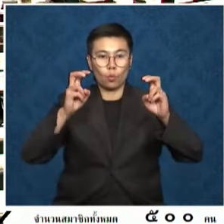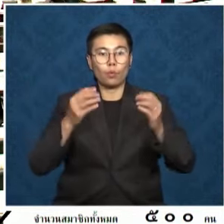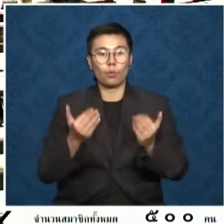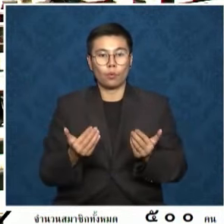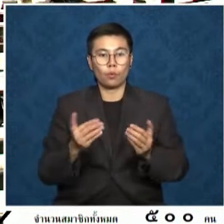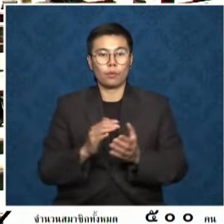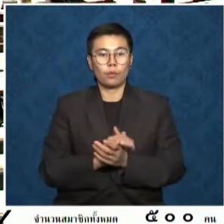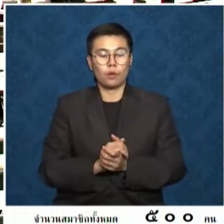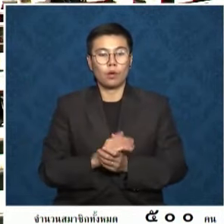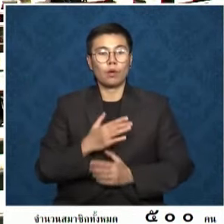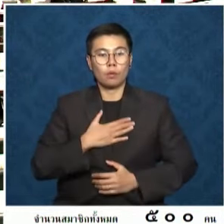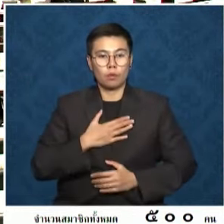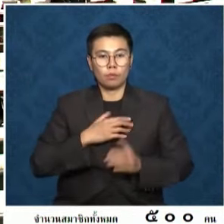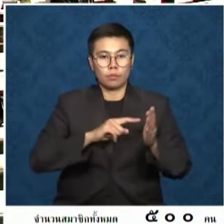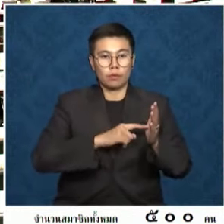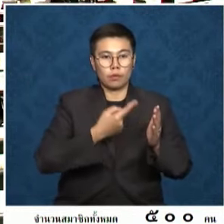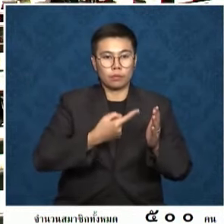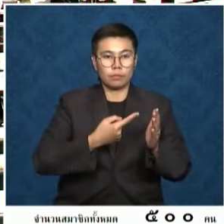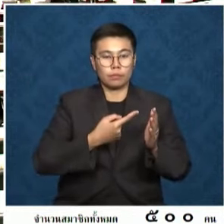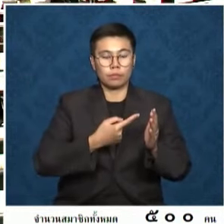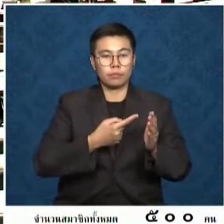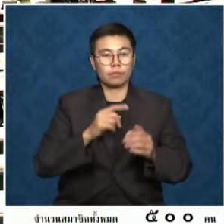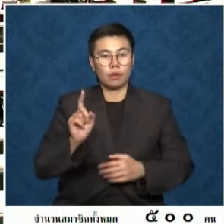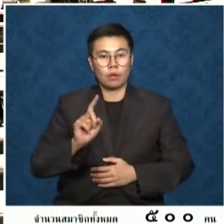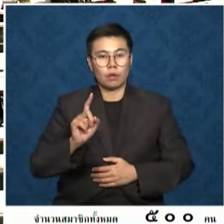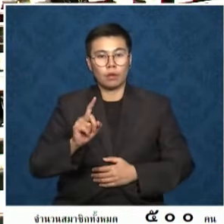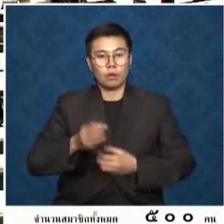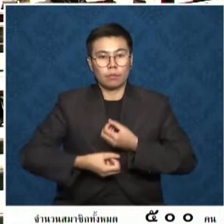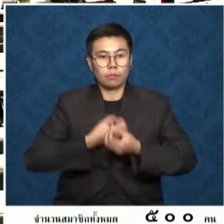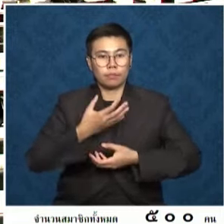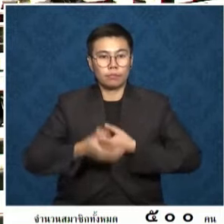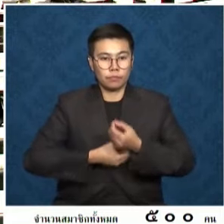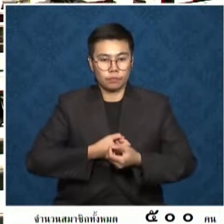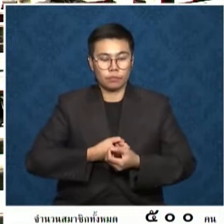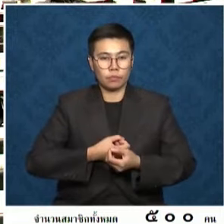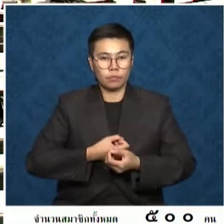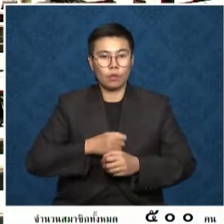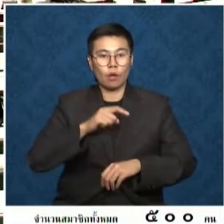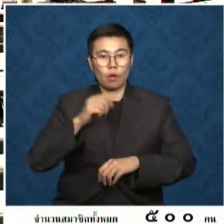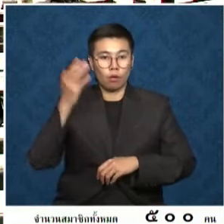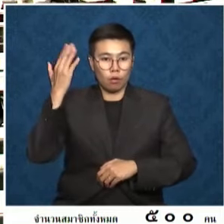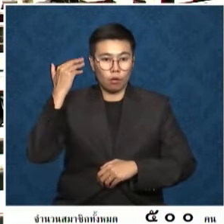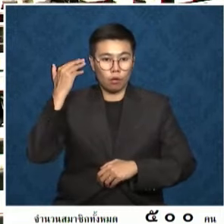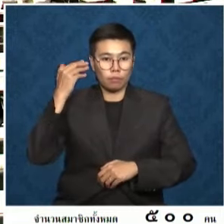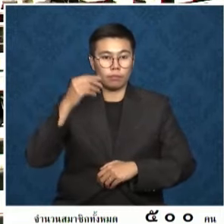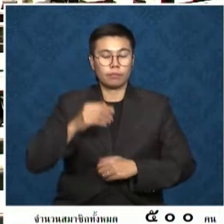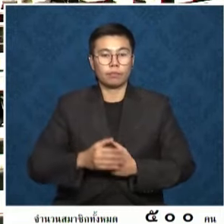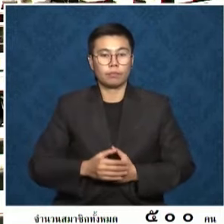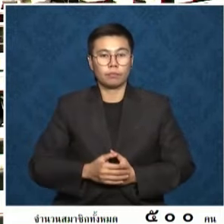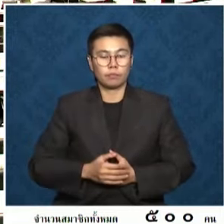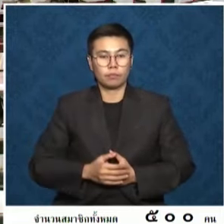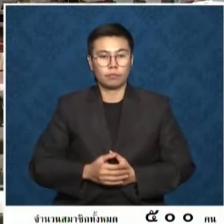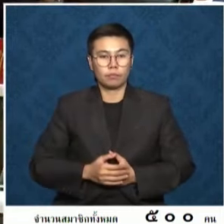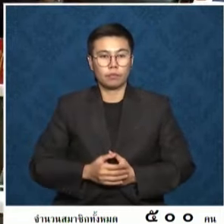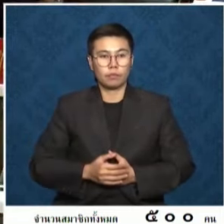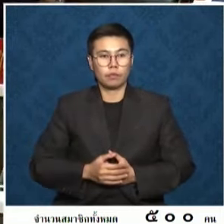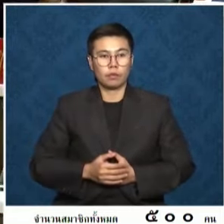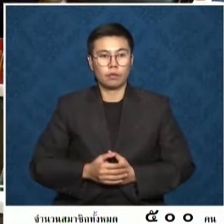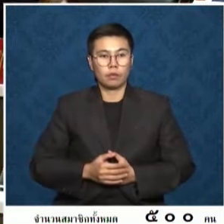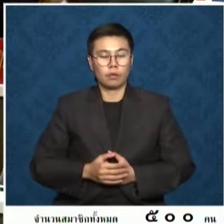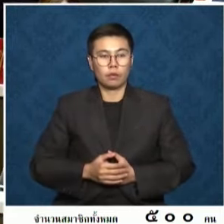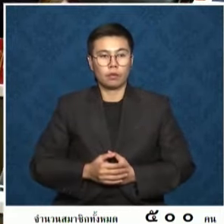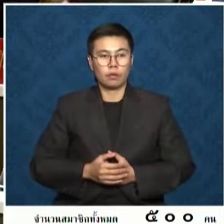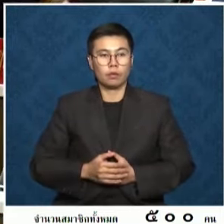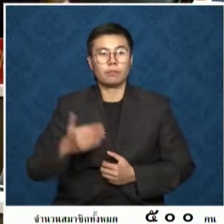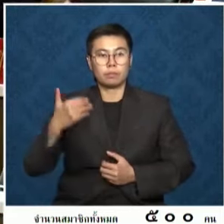ครับผมอยากจะเริ่มต้นด้วยการแสดงความคิดเห็นว่าในช่วงเวลาที่ผ่านมานะครับบรรยากาศ